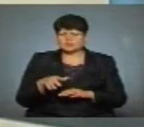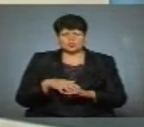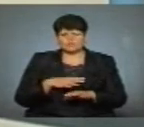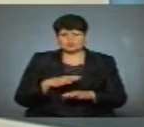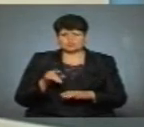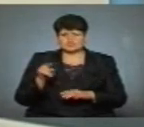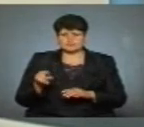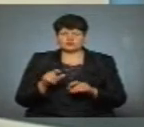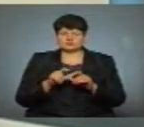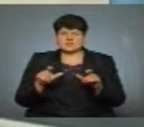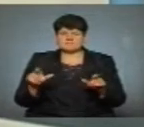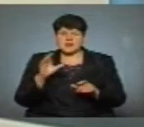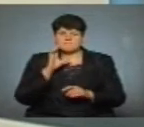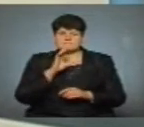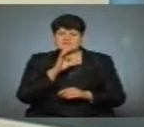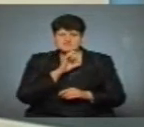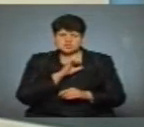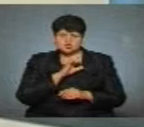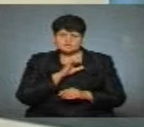Це був штаб «Північ»